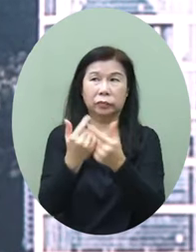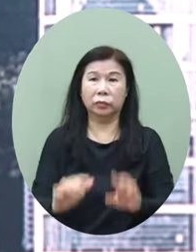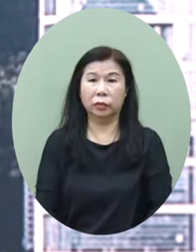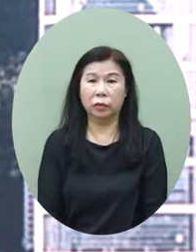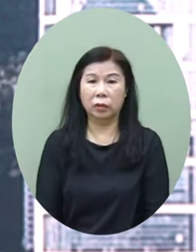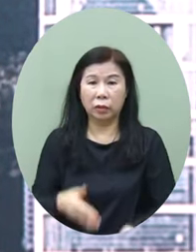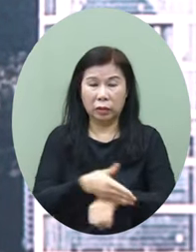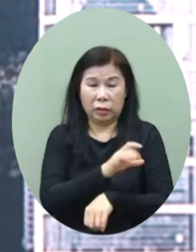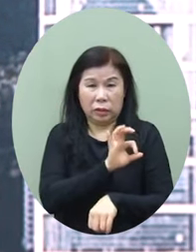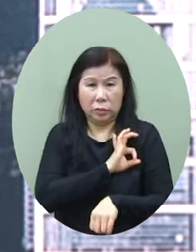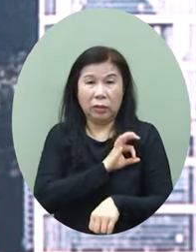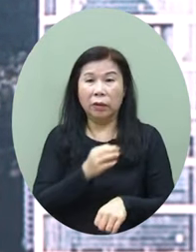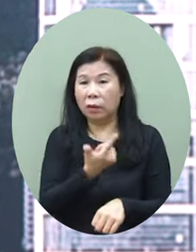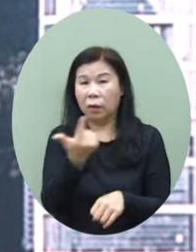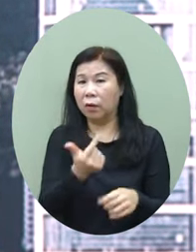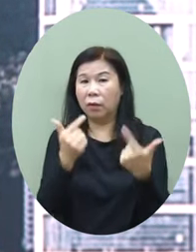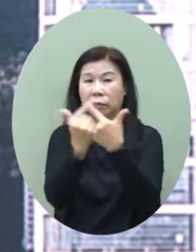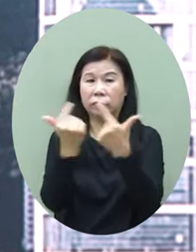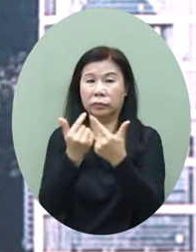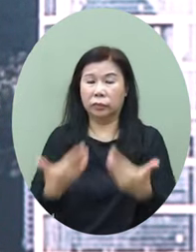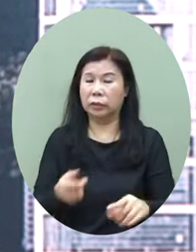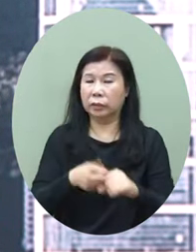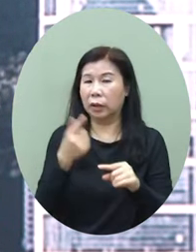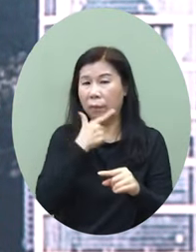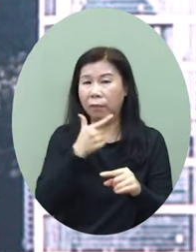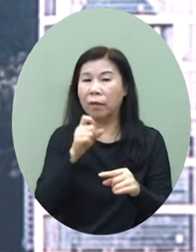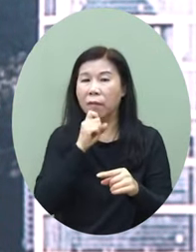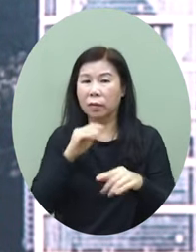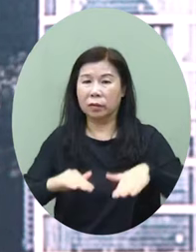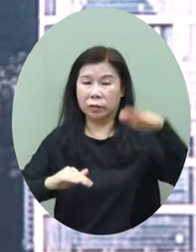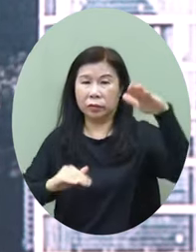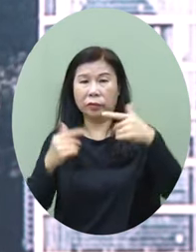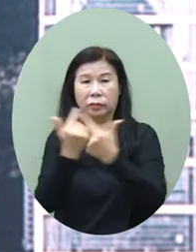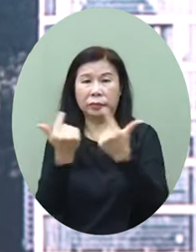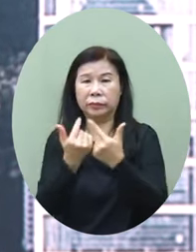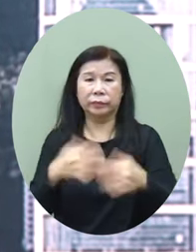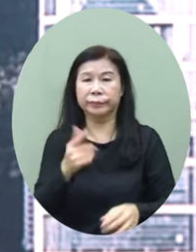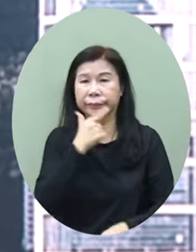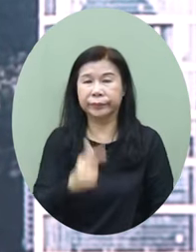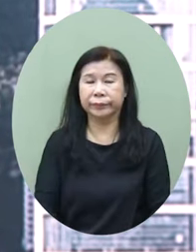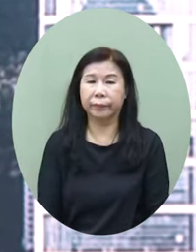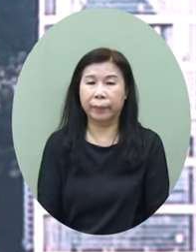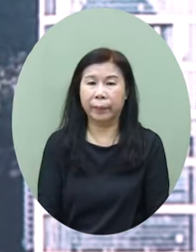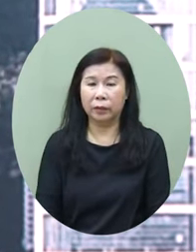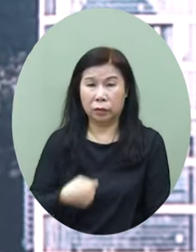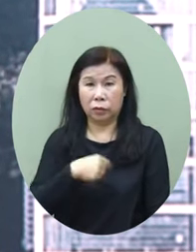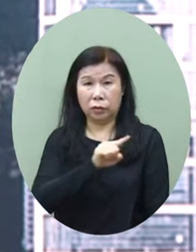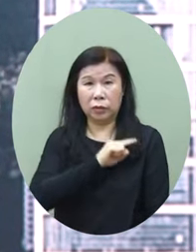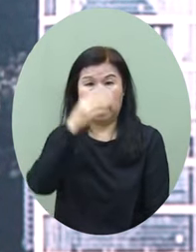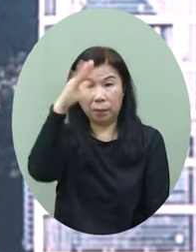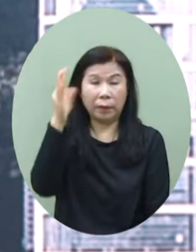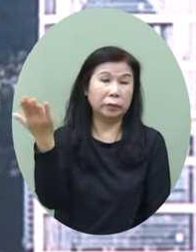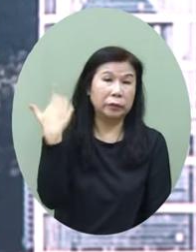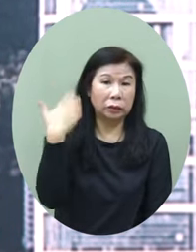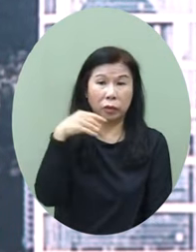社會上很多人已經在爭拗我就不想參與這個隔空爭拗我的理解我上次說